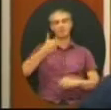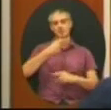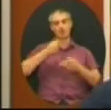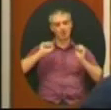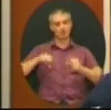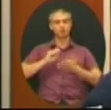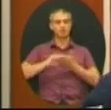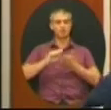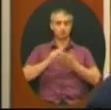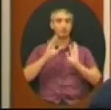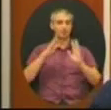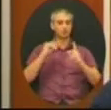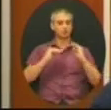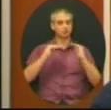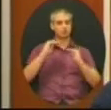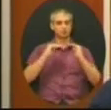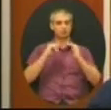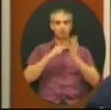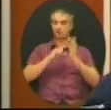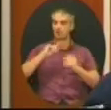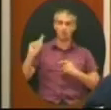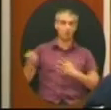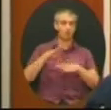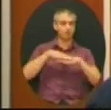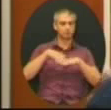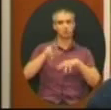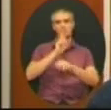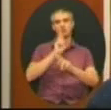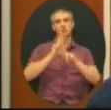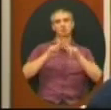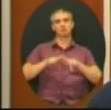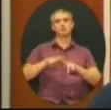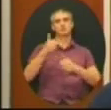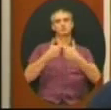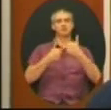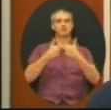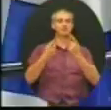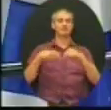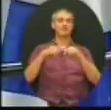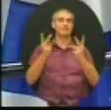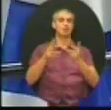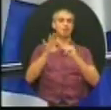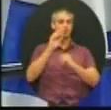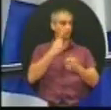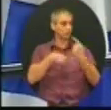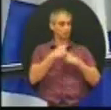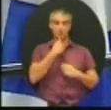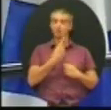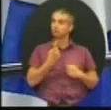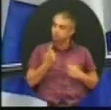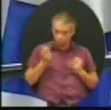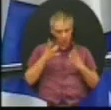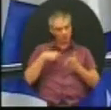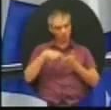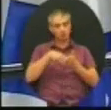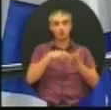לשלוט במשרד, וגם צעד מאוזן, כי כל שאר המשרות נשמרות במכרזים או בוועדות איתור. במקום לבוא ולומר, אוקיי, בואו